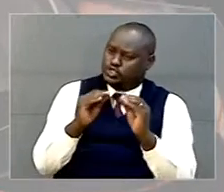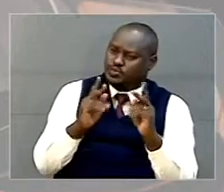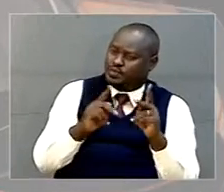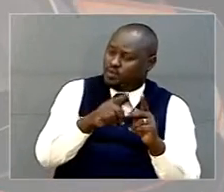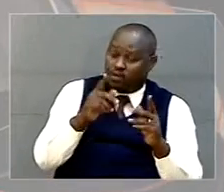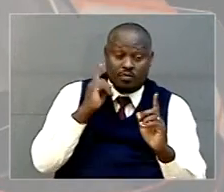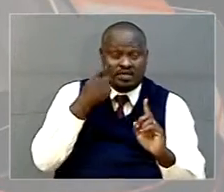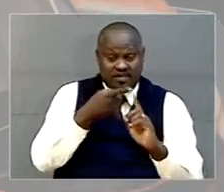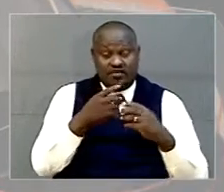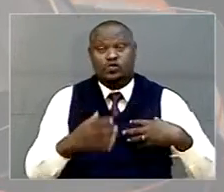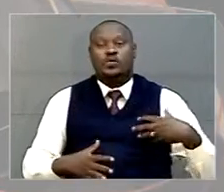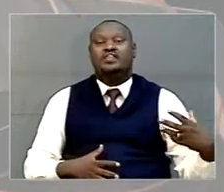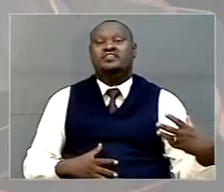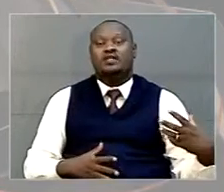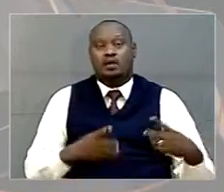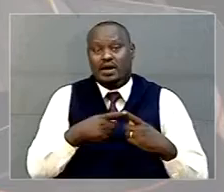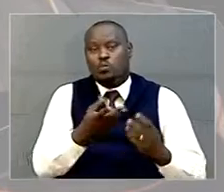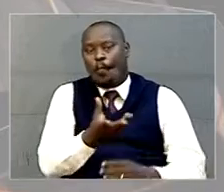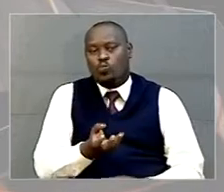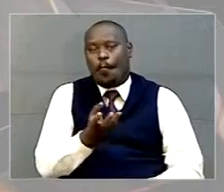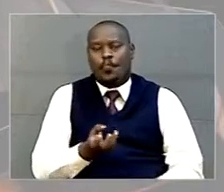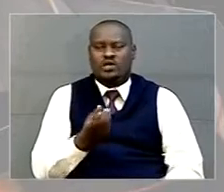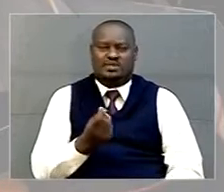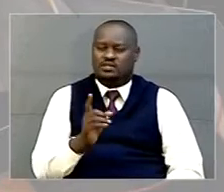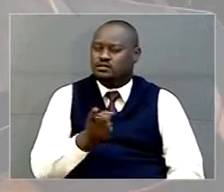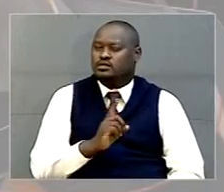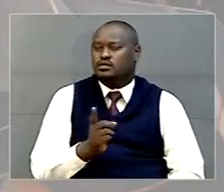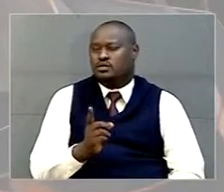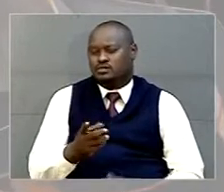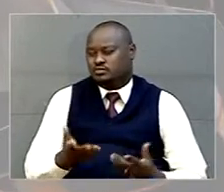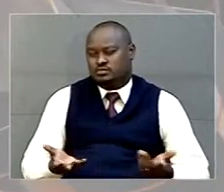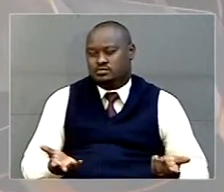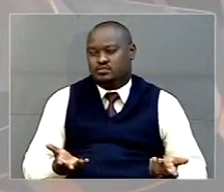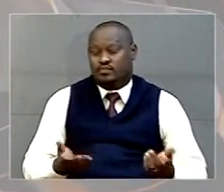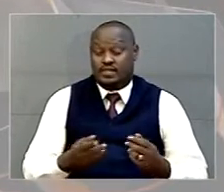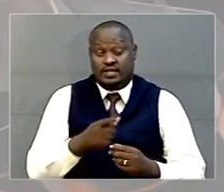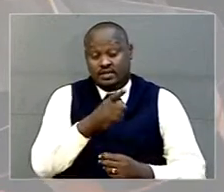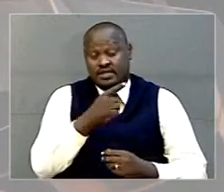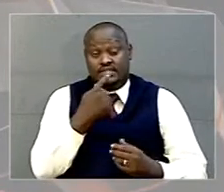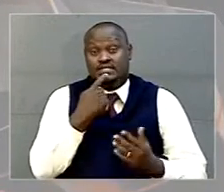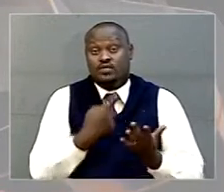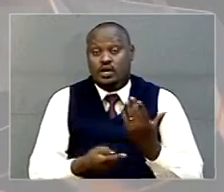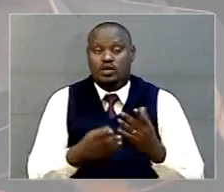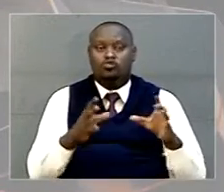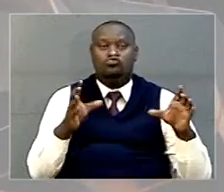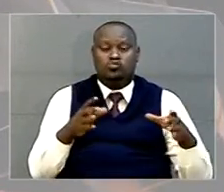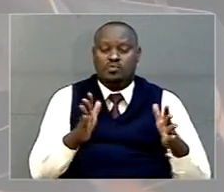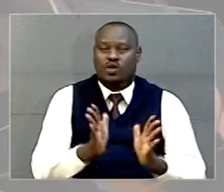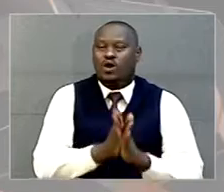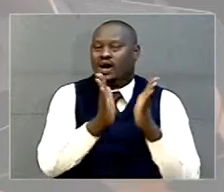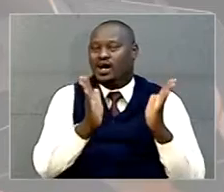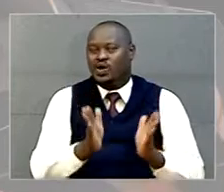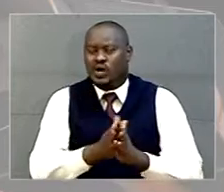yegaga waza mchifochi wabu kubwa kamulobu kamuzi atenga atipaba gulide onziji. Bagamba jebisele bisinga enjiri eno